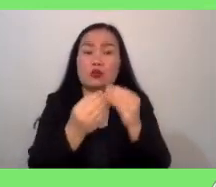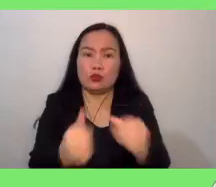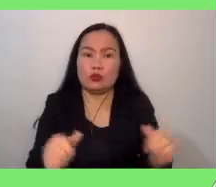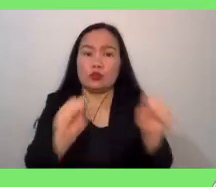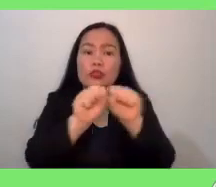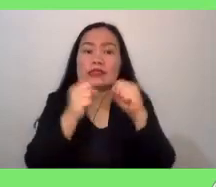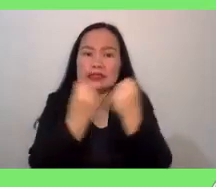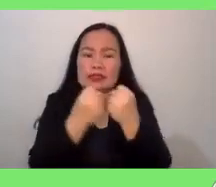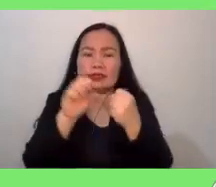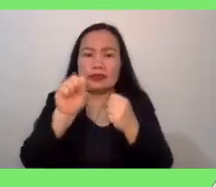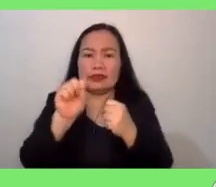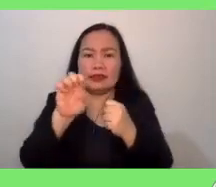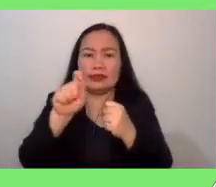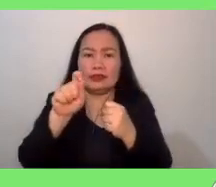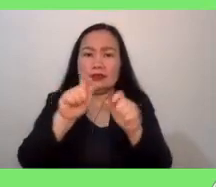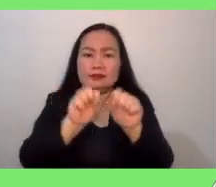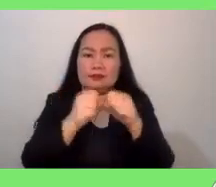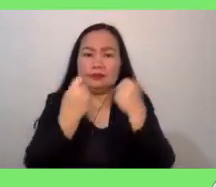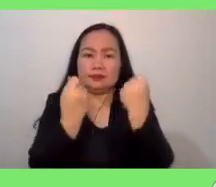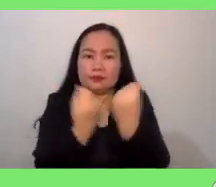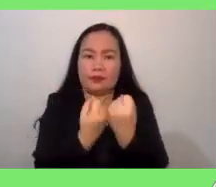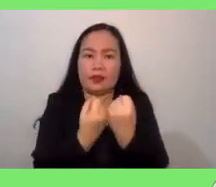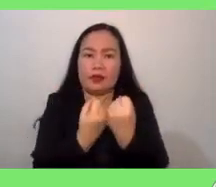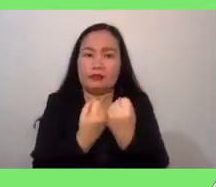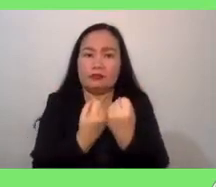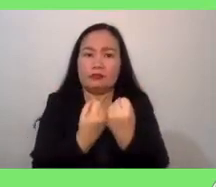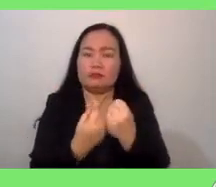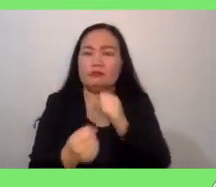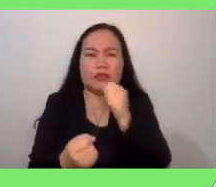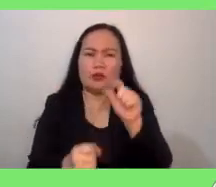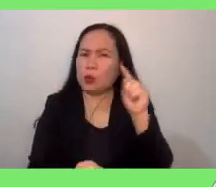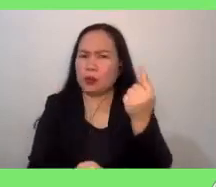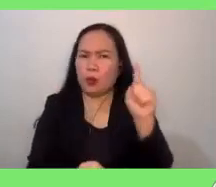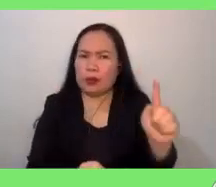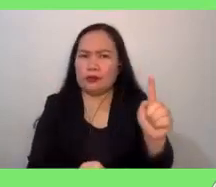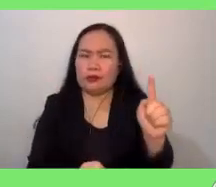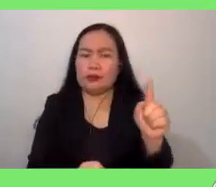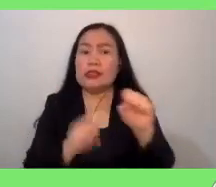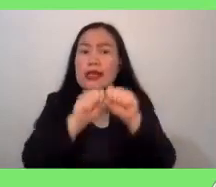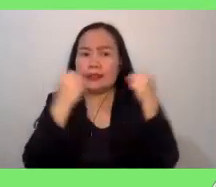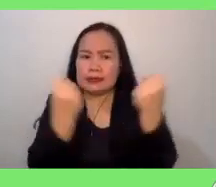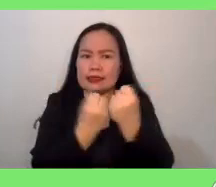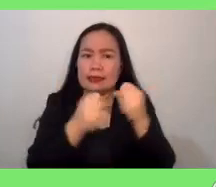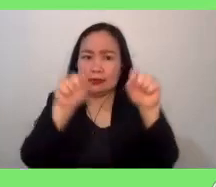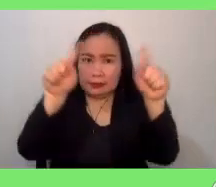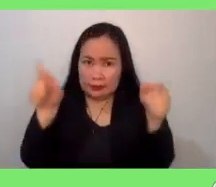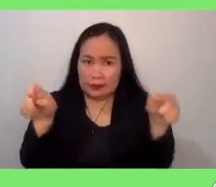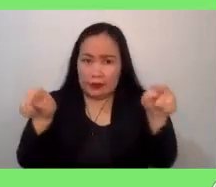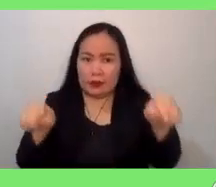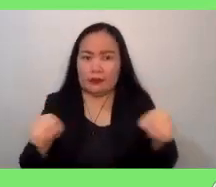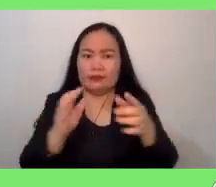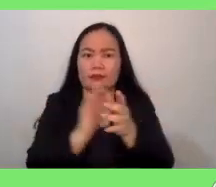set kasi, kaya siya tinawag na set. Kasi ibig sabihin, hindi lang isa. Okay?